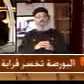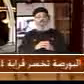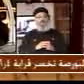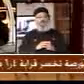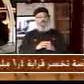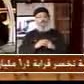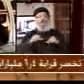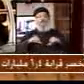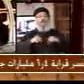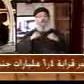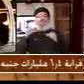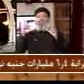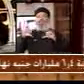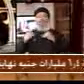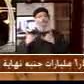وحياته وحشة،